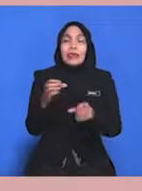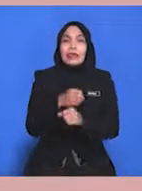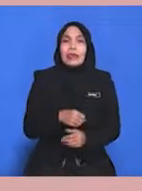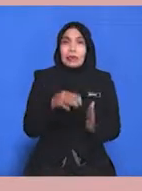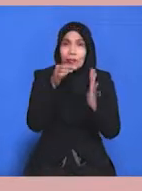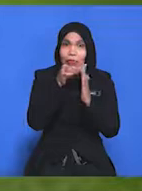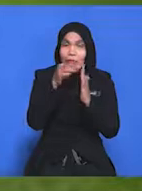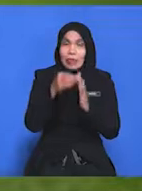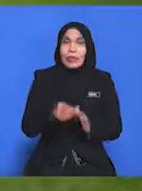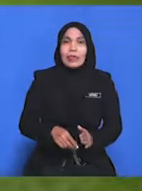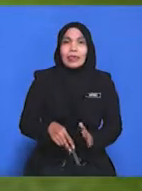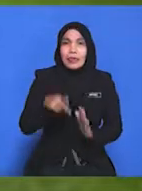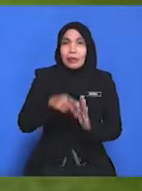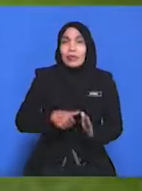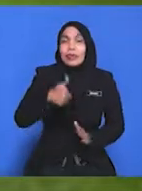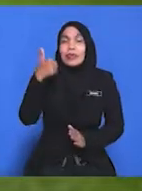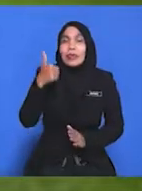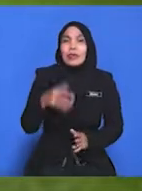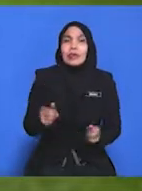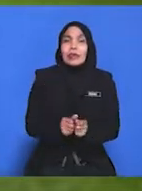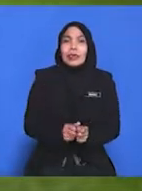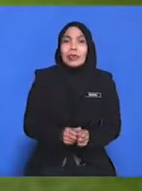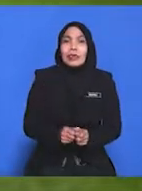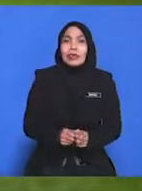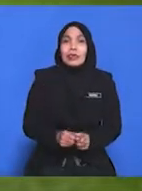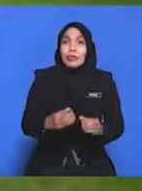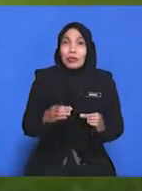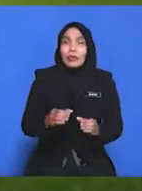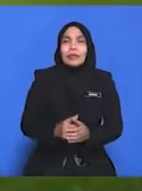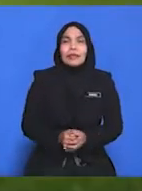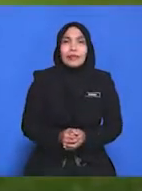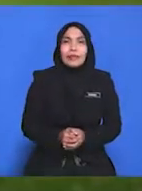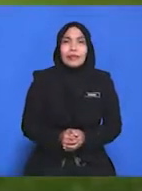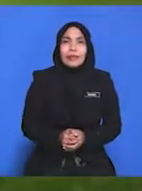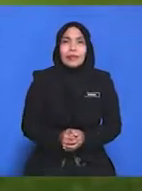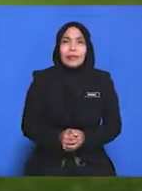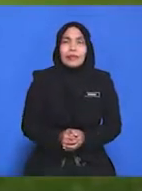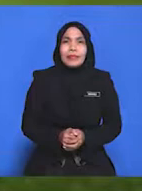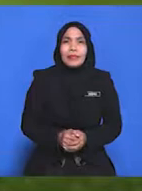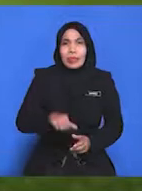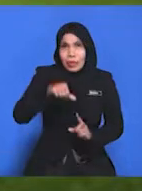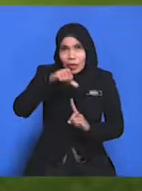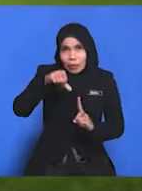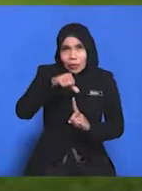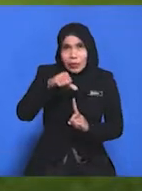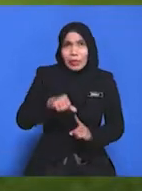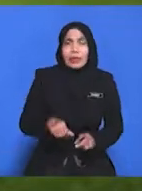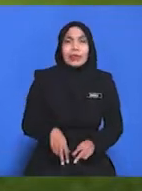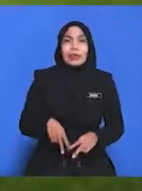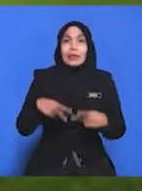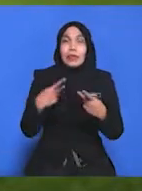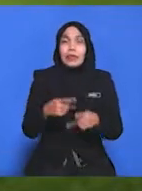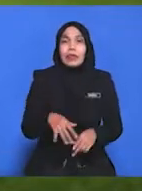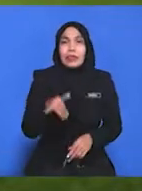dengan cepat. Apa yang dimaksudkan dengan cepat memilih pemenang? Apabila pasukan yang kalah disingkirkan